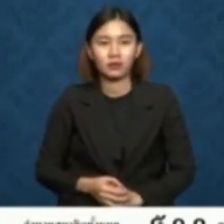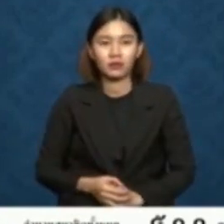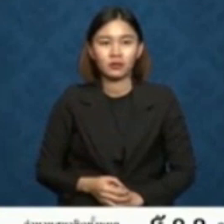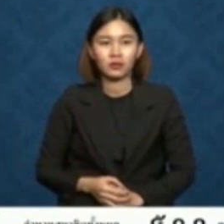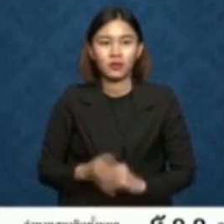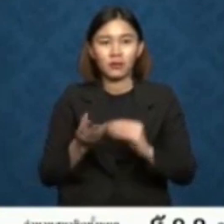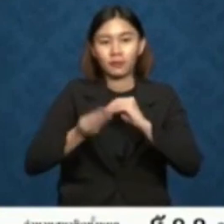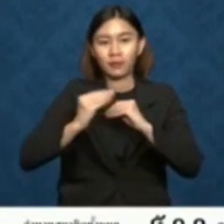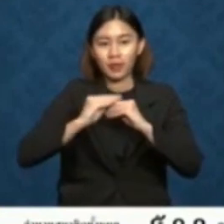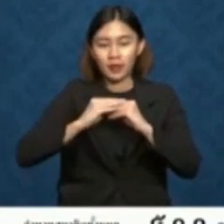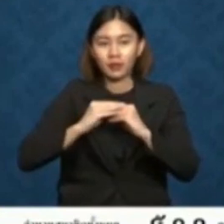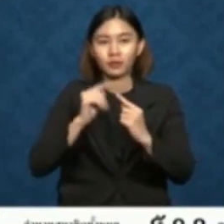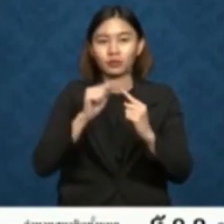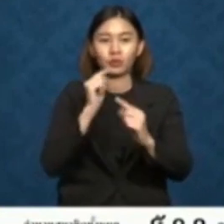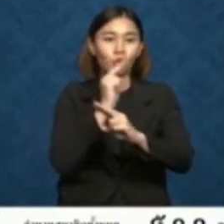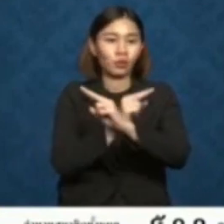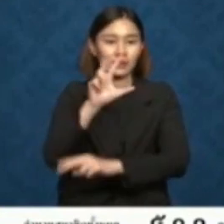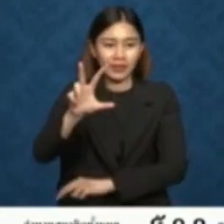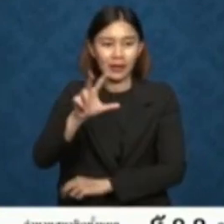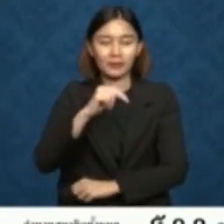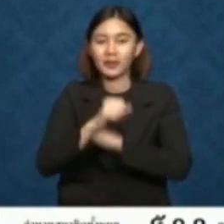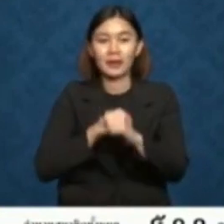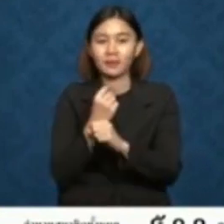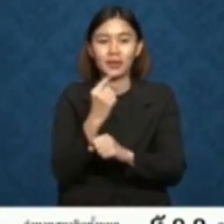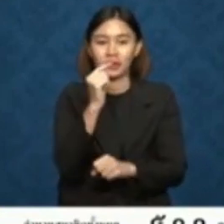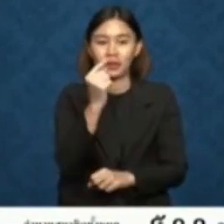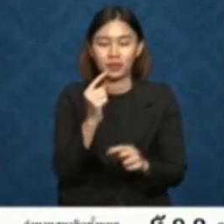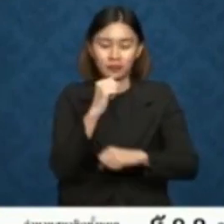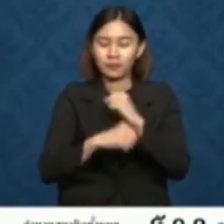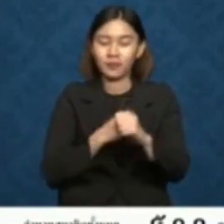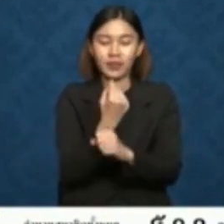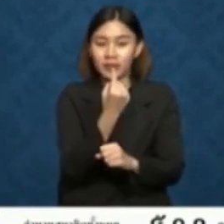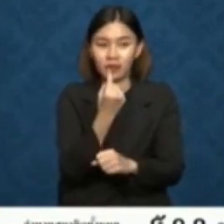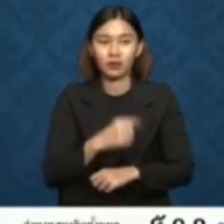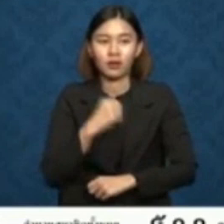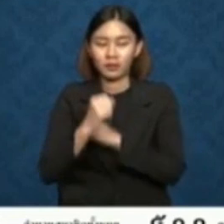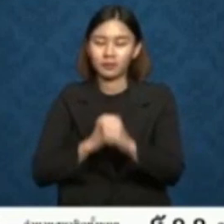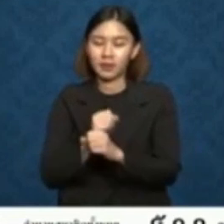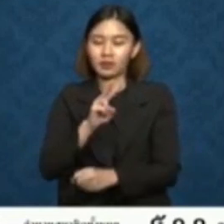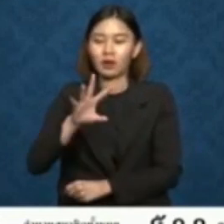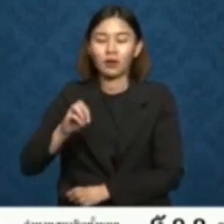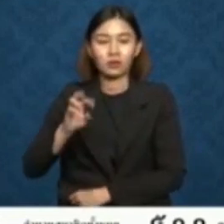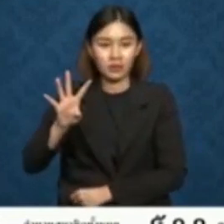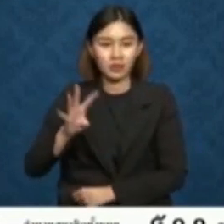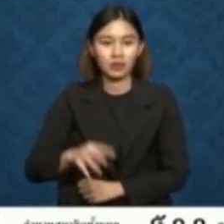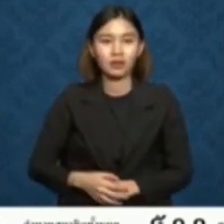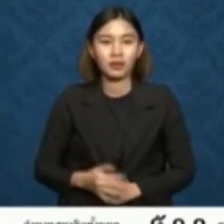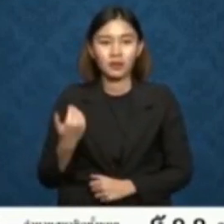งโดยเป็นการเพิ่มขึ้นมากถึง3เท่าครับท่านประธานในปีเดียวยิ่งไปกว่านั้นครับ